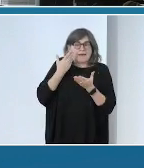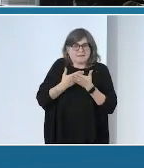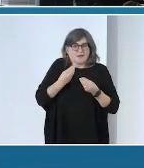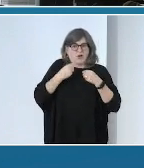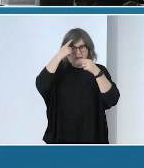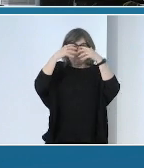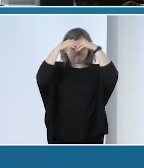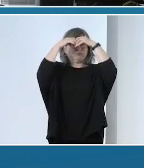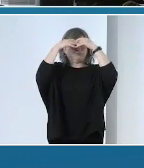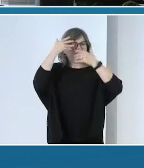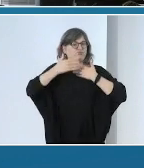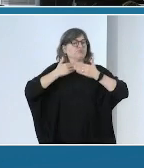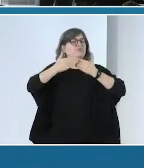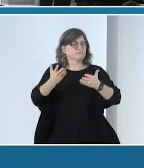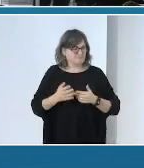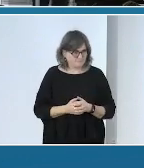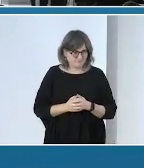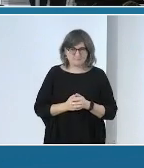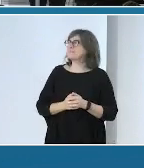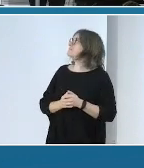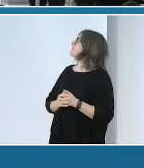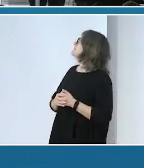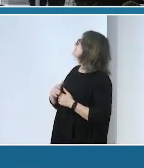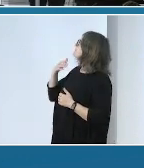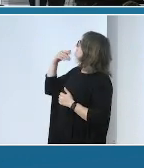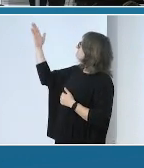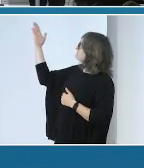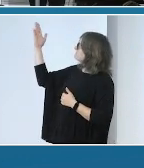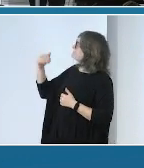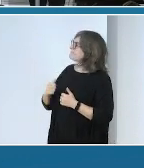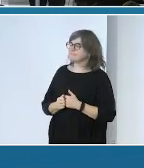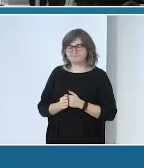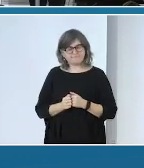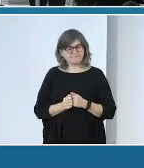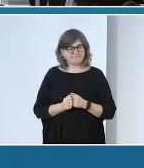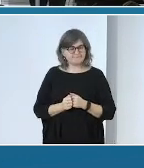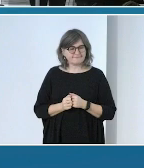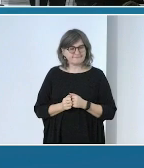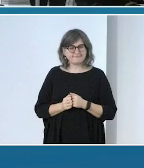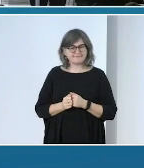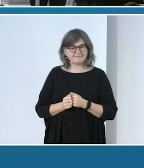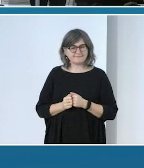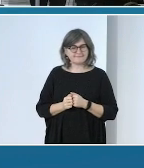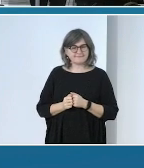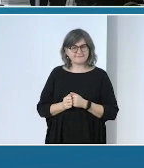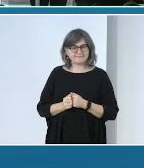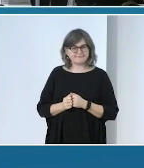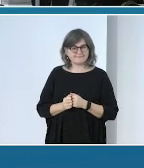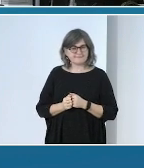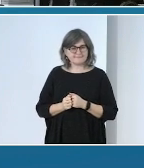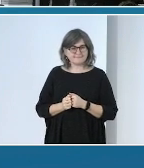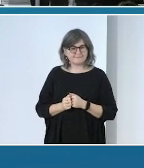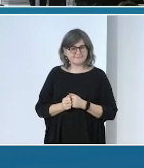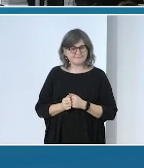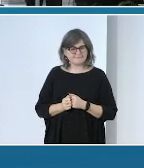Donc là, on va voir la cognition spatiale et la représentation de notre propre corps. Donc l'information vestibulaire et cognition spatiale,